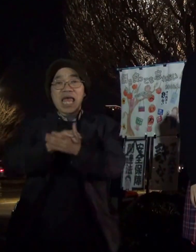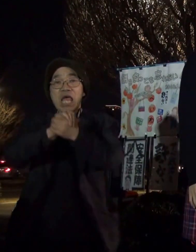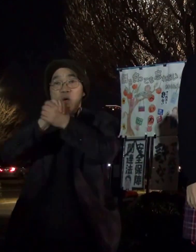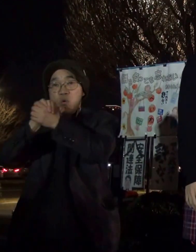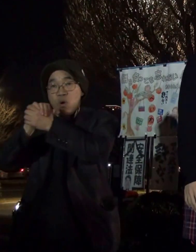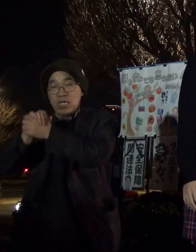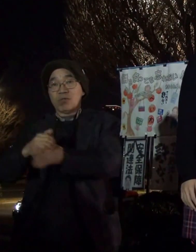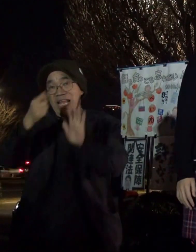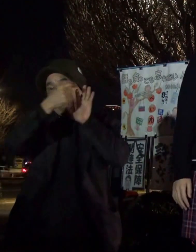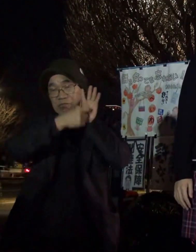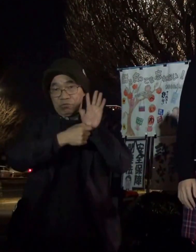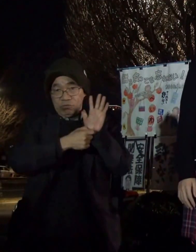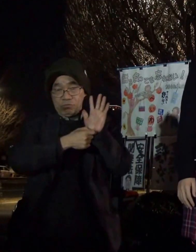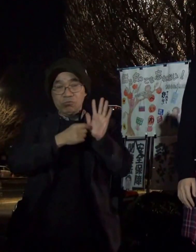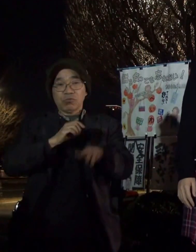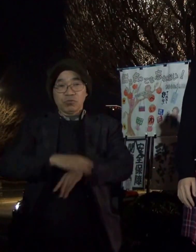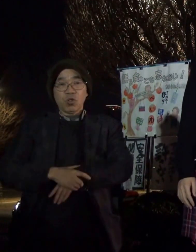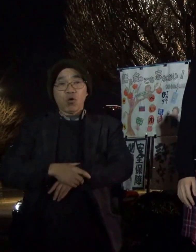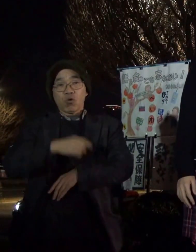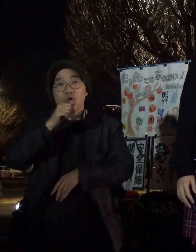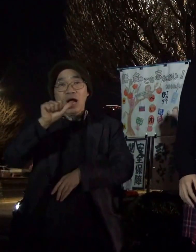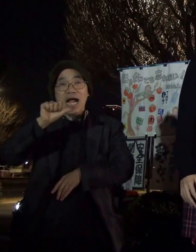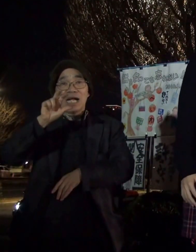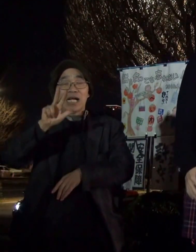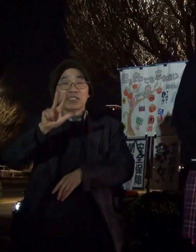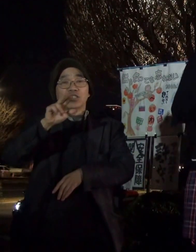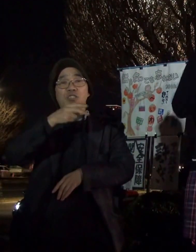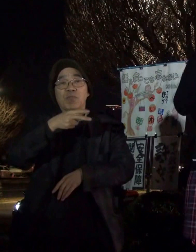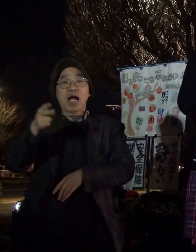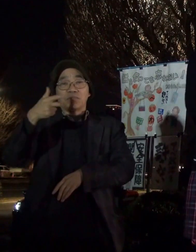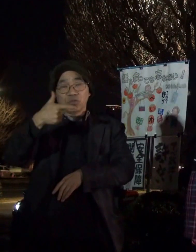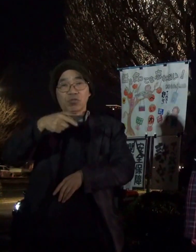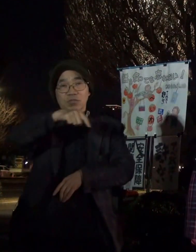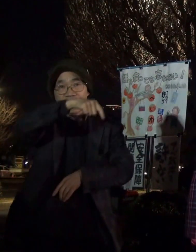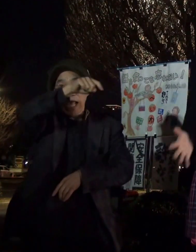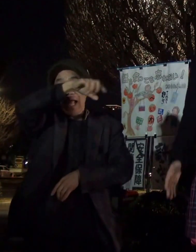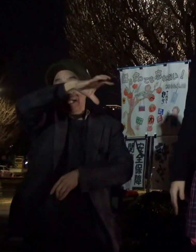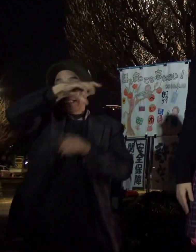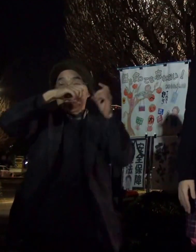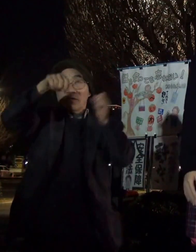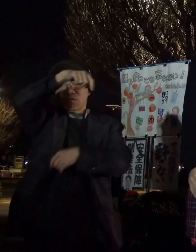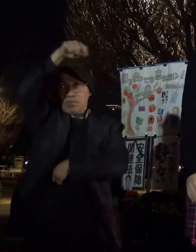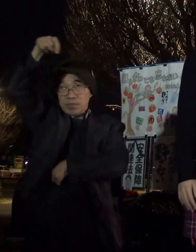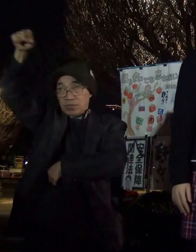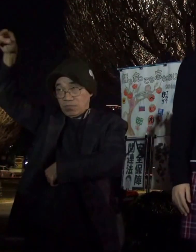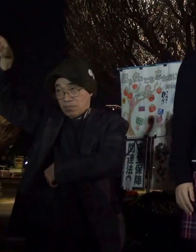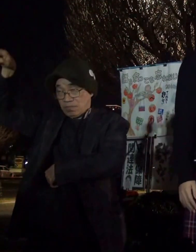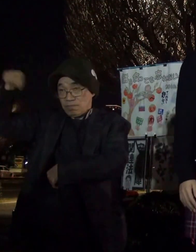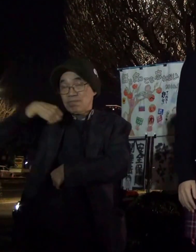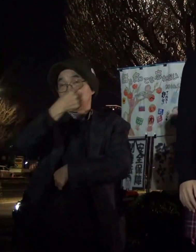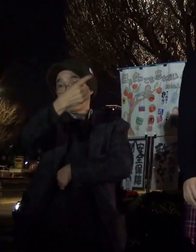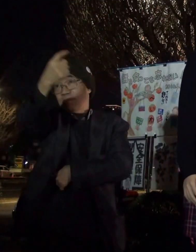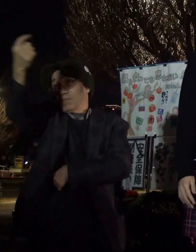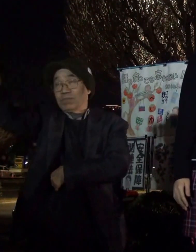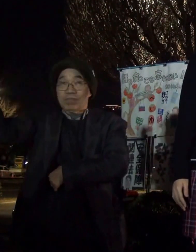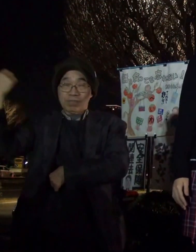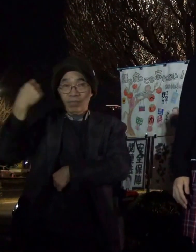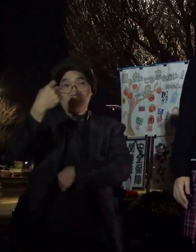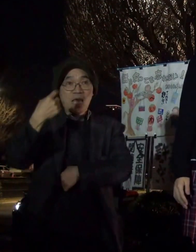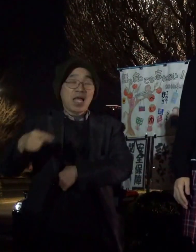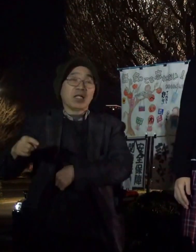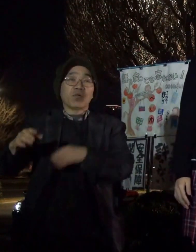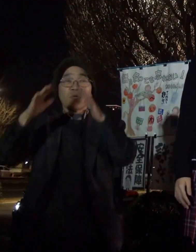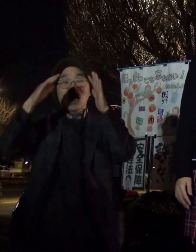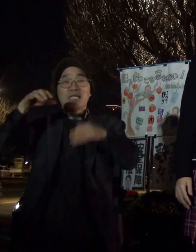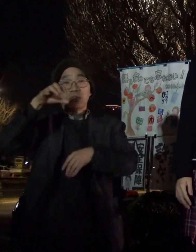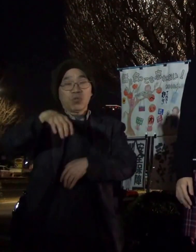するんですけれども、はい、このアルバムを持ってですね、全国を巡るんですが、3月から。でその会場で一緒に